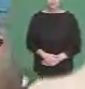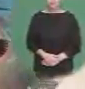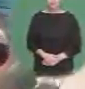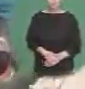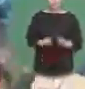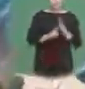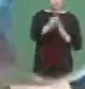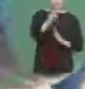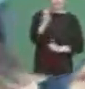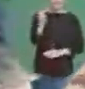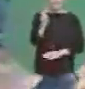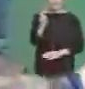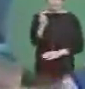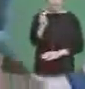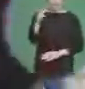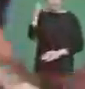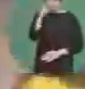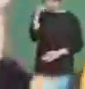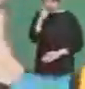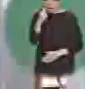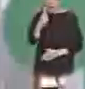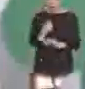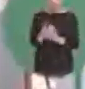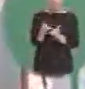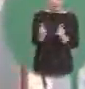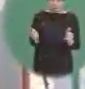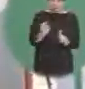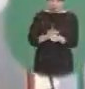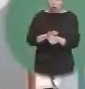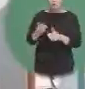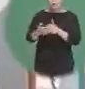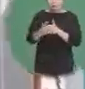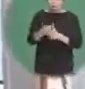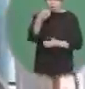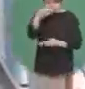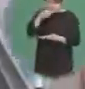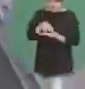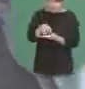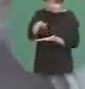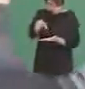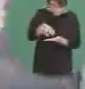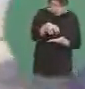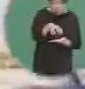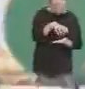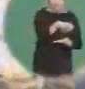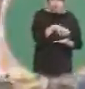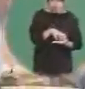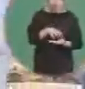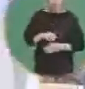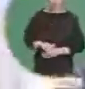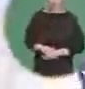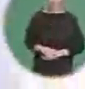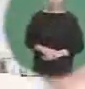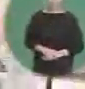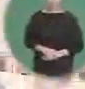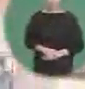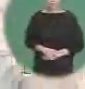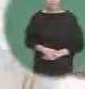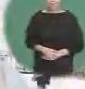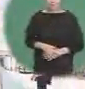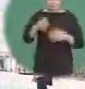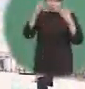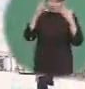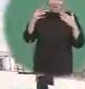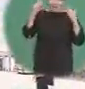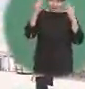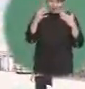30度を超える暑さの中、参加者は協力し合いながらゴミを拾い集めていました。 汗をか